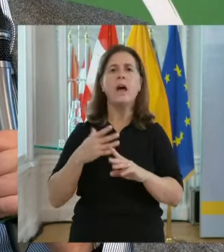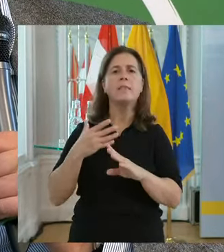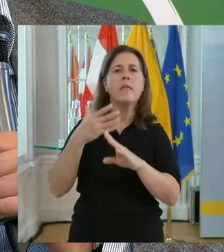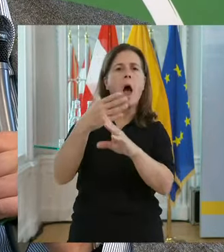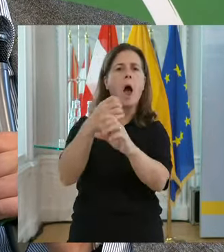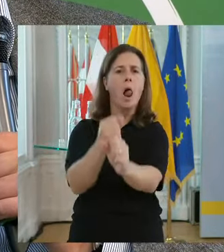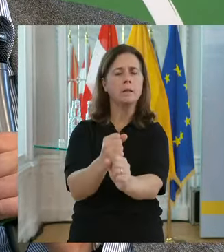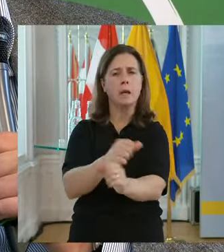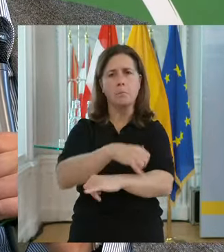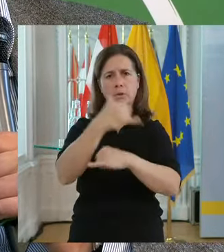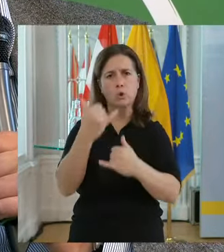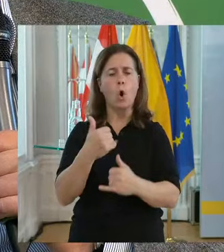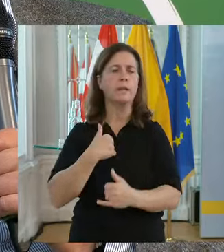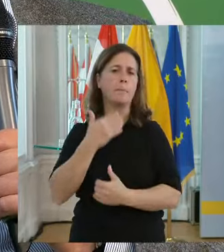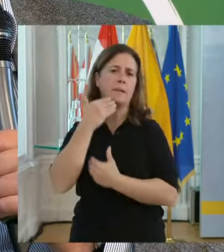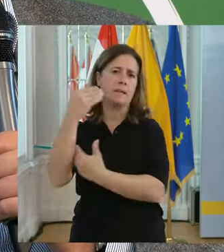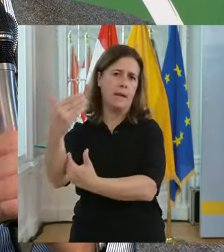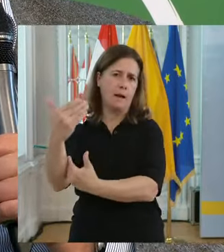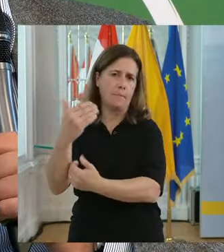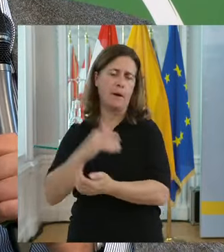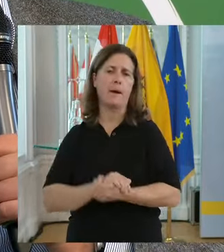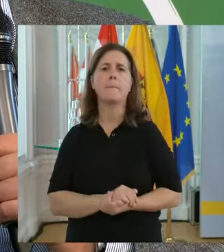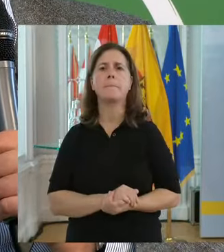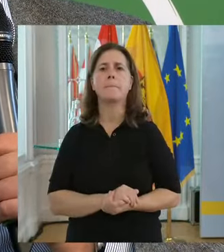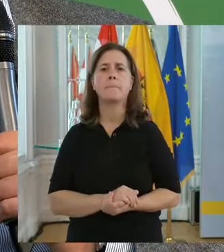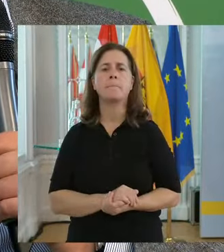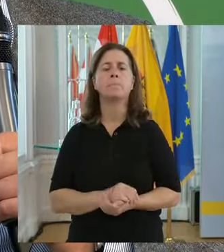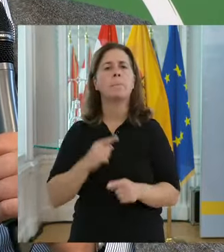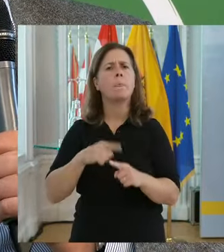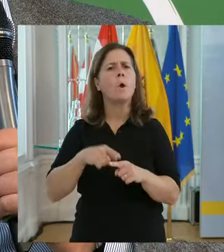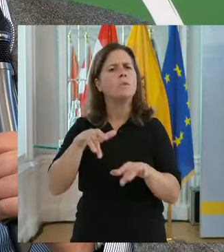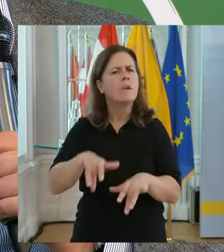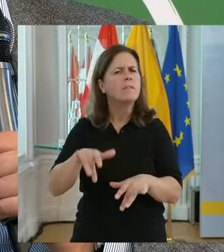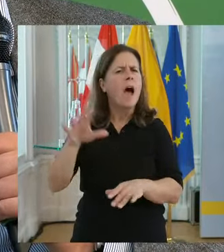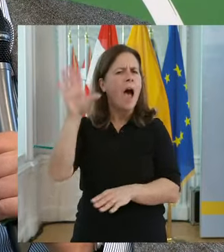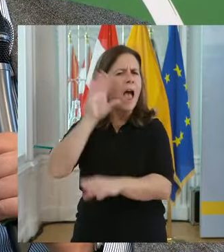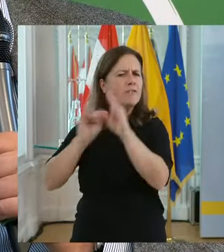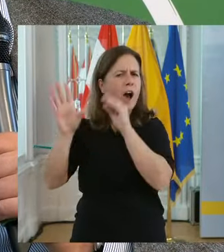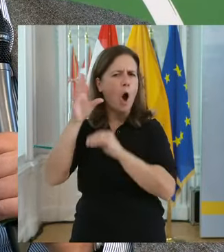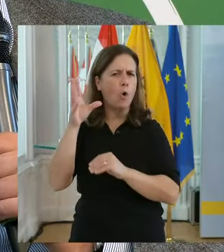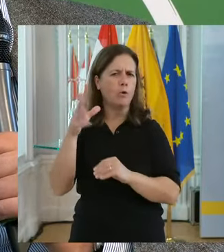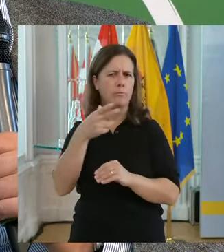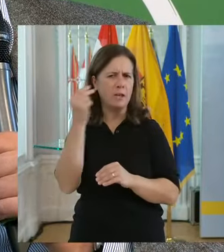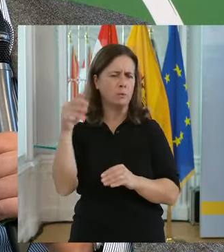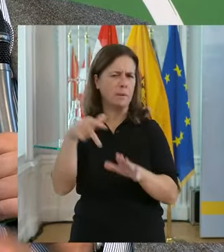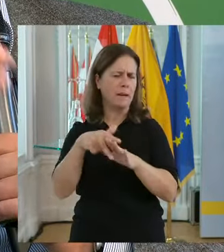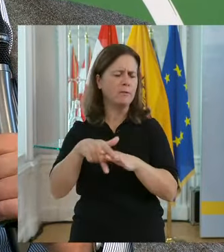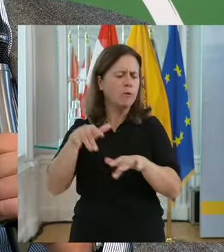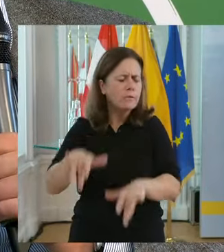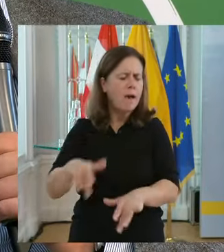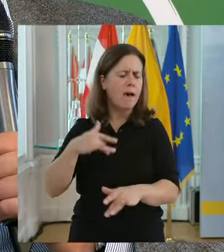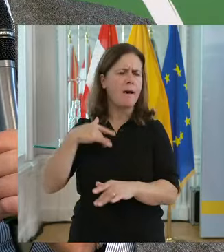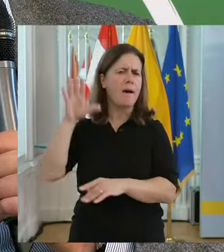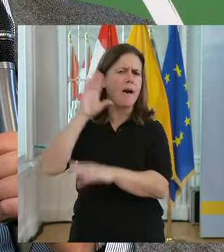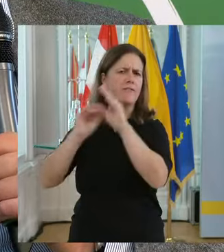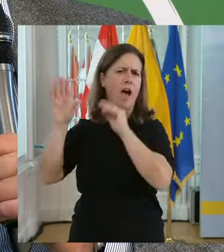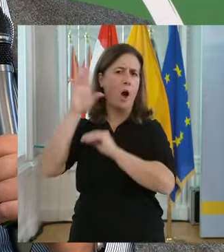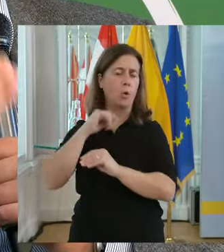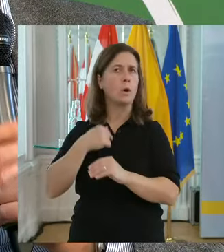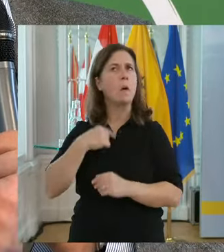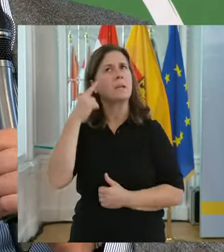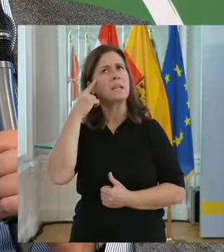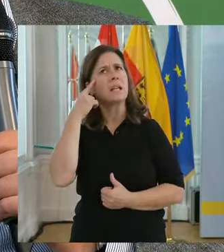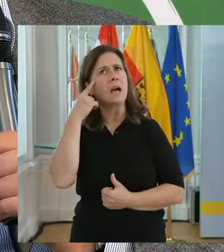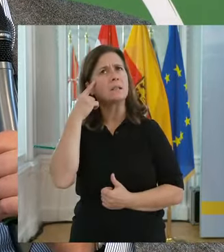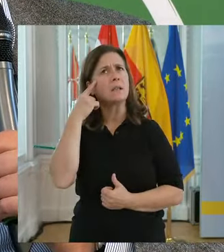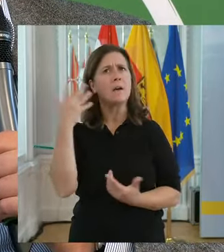worüber ich bis heute sehr dankbar bin. Und wir haben diese Erfahrungen gehabt mit Menschen mit Behinderung. Und da habe ich mir gedacht, was